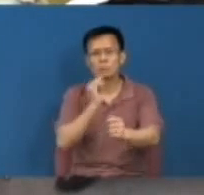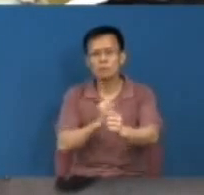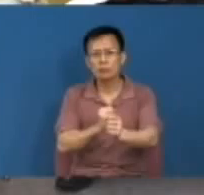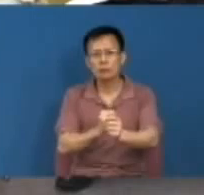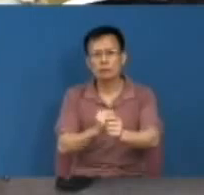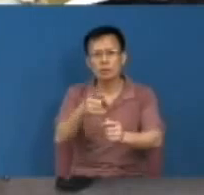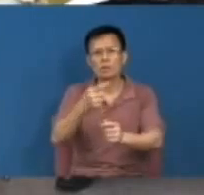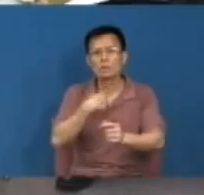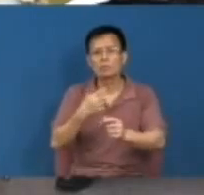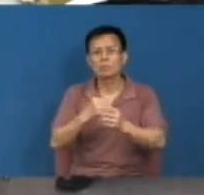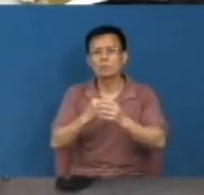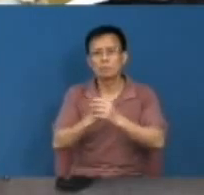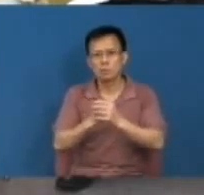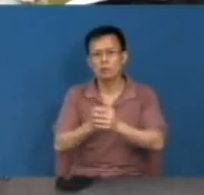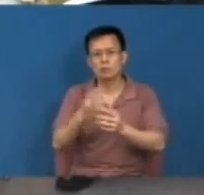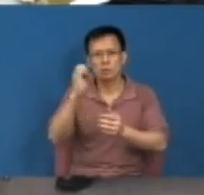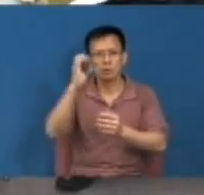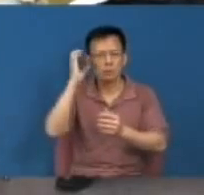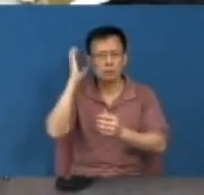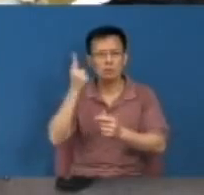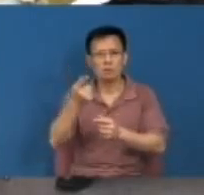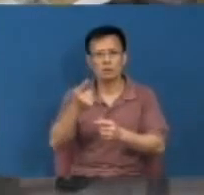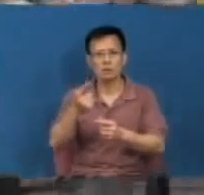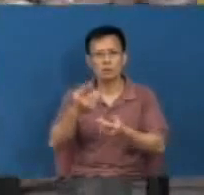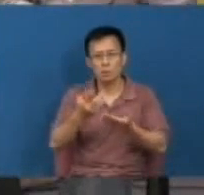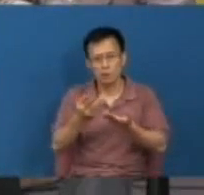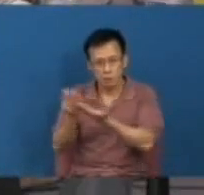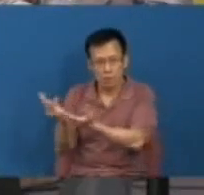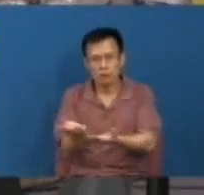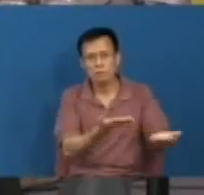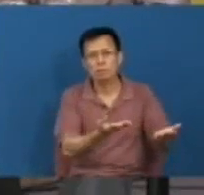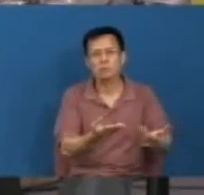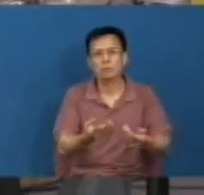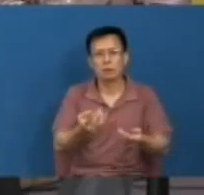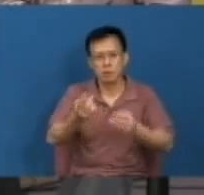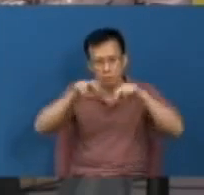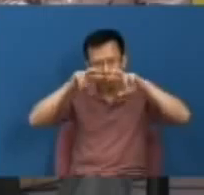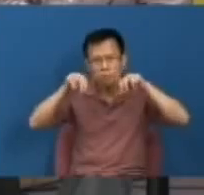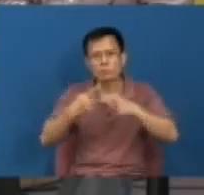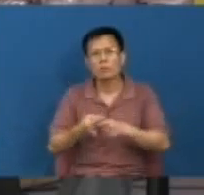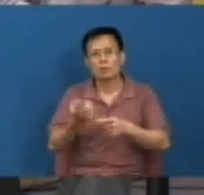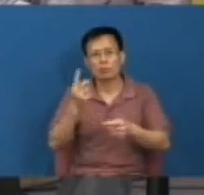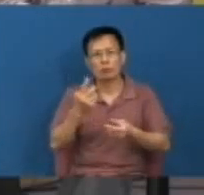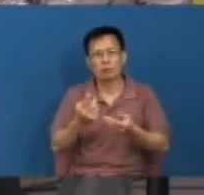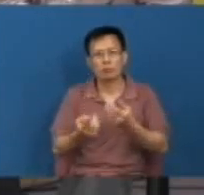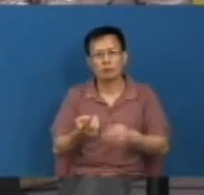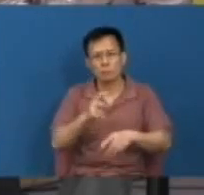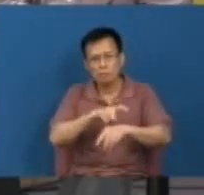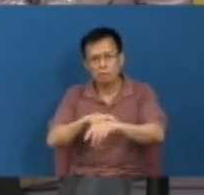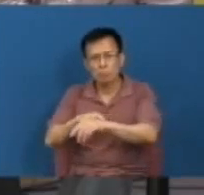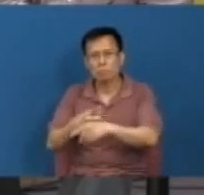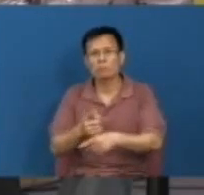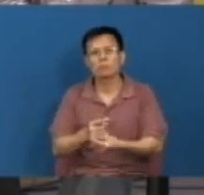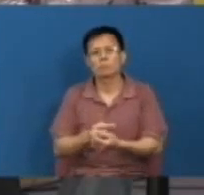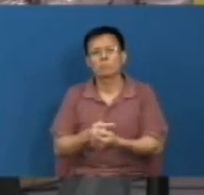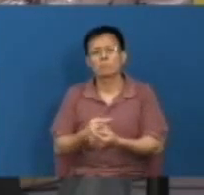咁，你要要求請阿陳生翻去要協助調查，或者係逮捕佢嘅拘捕佢啊嚇，當其時去引用嘅詞語啊，咁我哋同一時